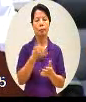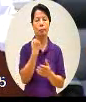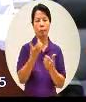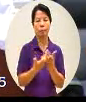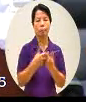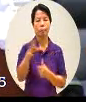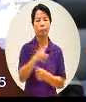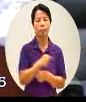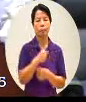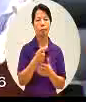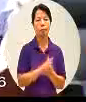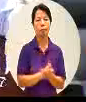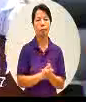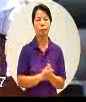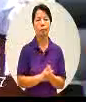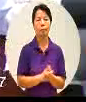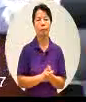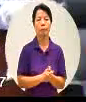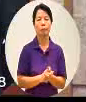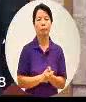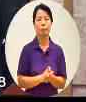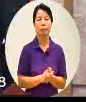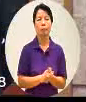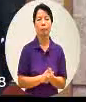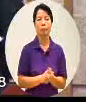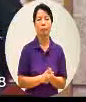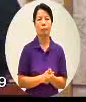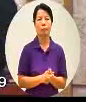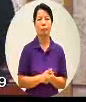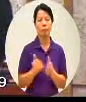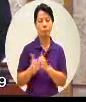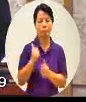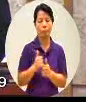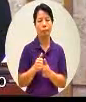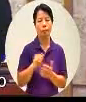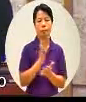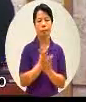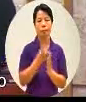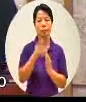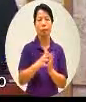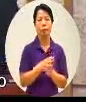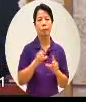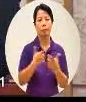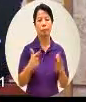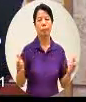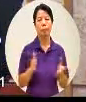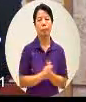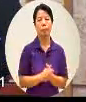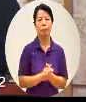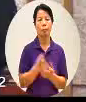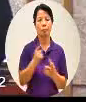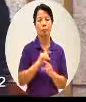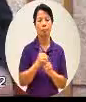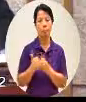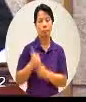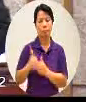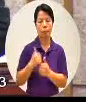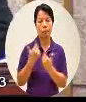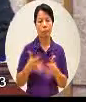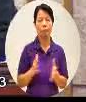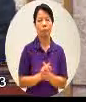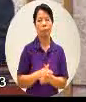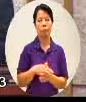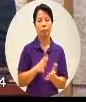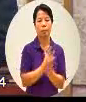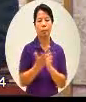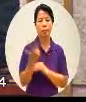的啊。 跟委员介报告齁、啊、竞赛项目呢它也是多元发展、嗯、所以我们这个竞赛其实很多有七大